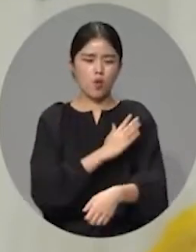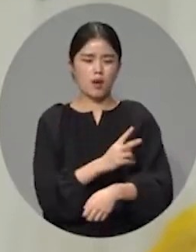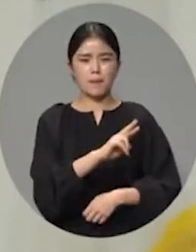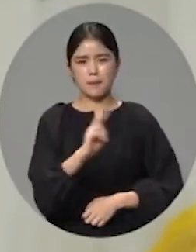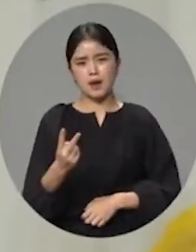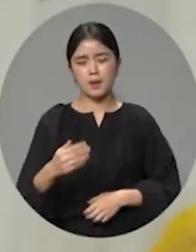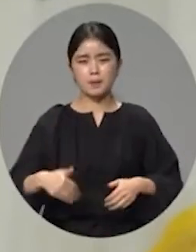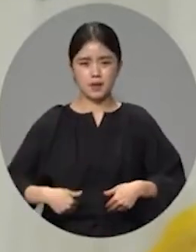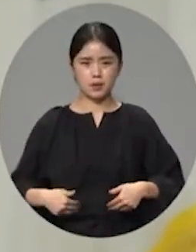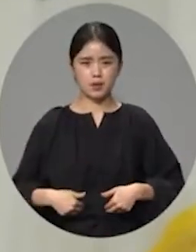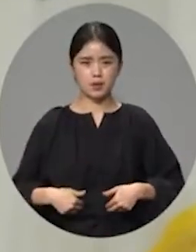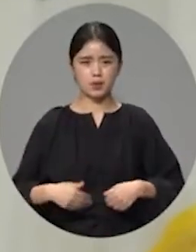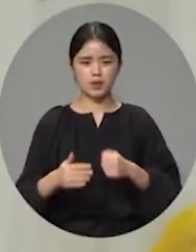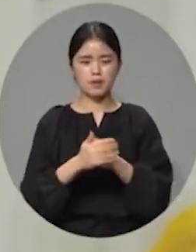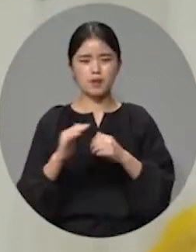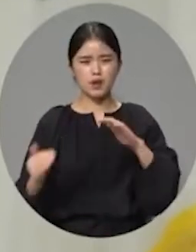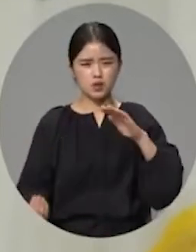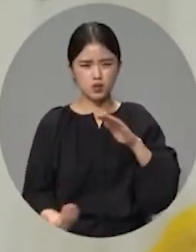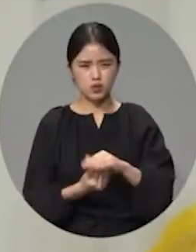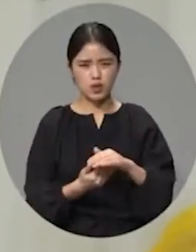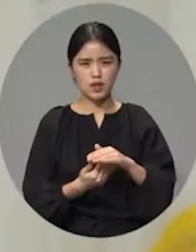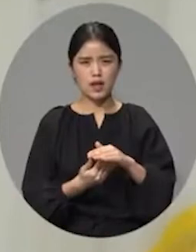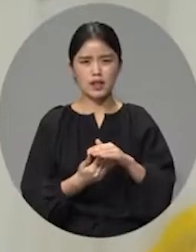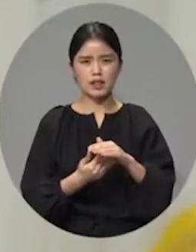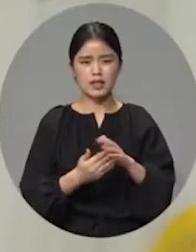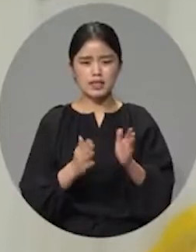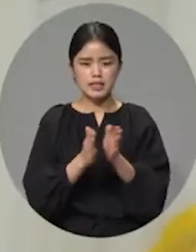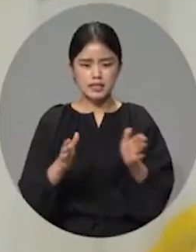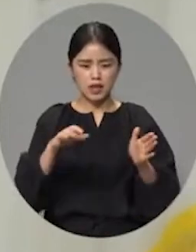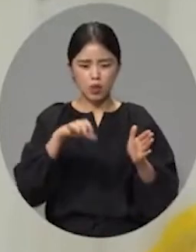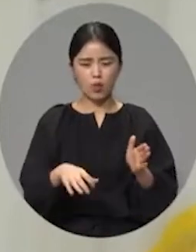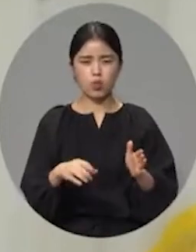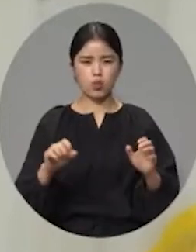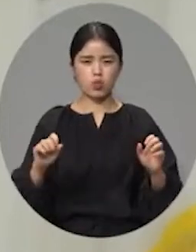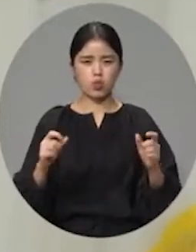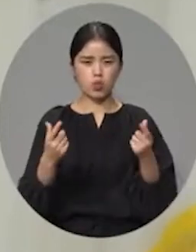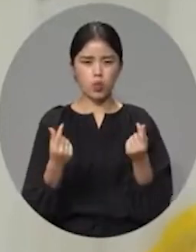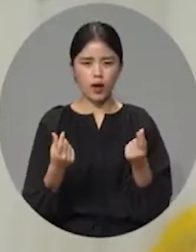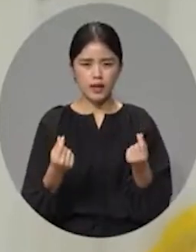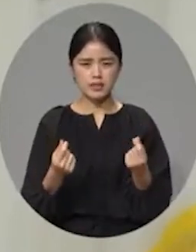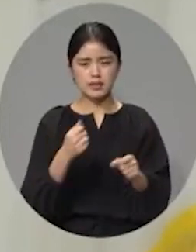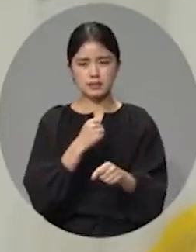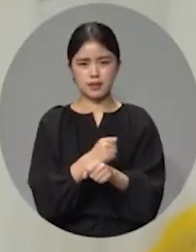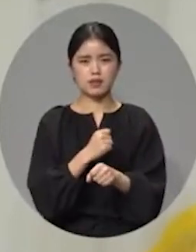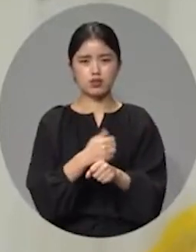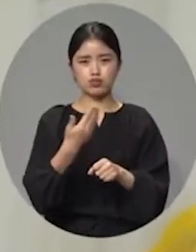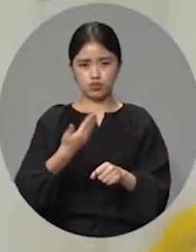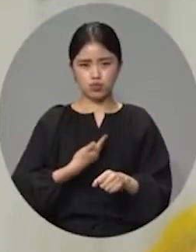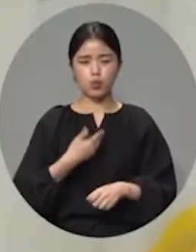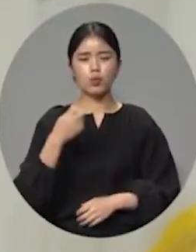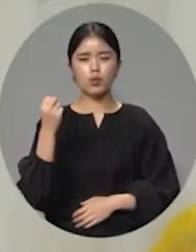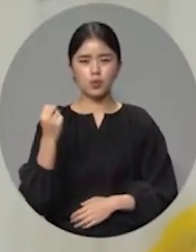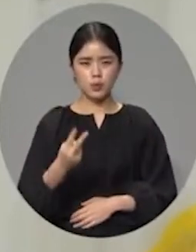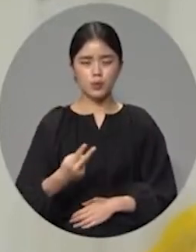생각합니다. 그래서 최대한 출발선을 동일하게 갈 수 있도록 국가가 뒷받침하고